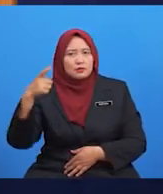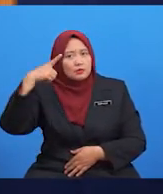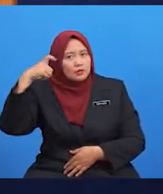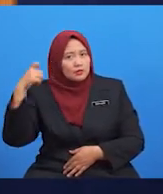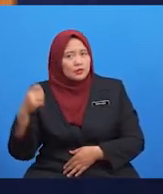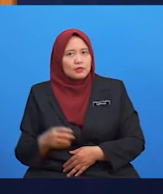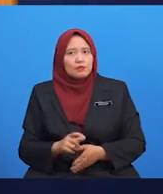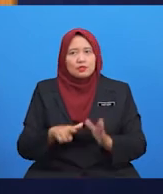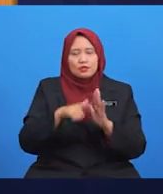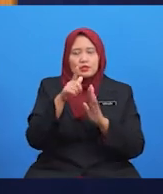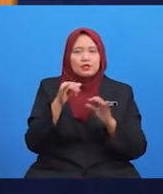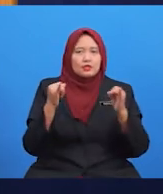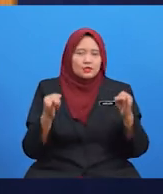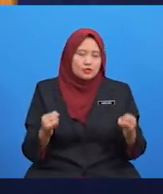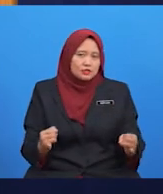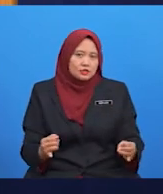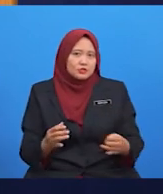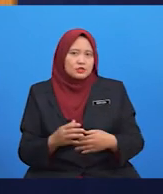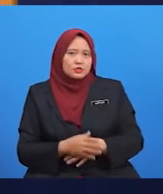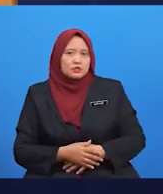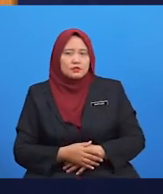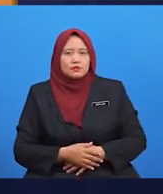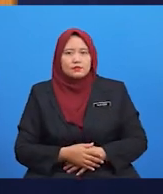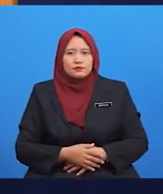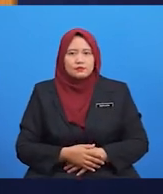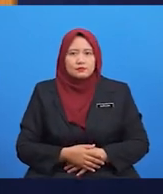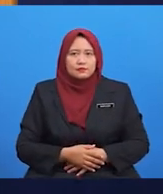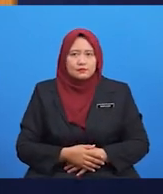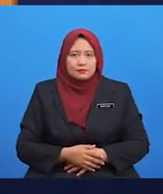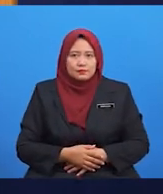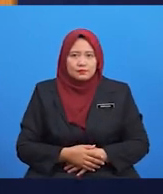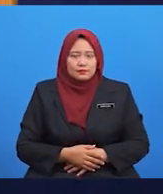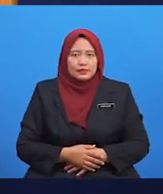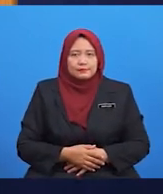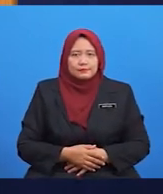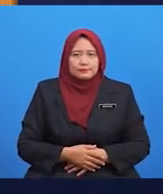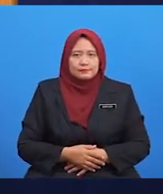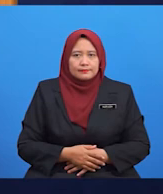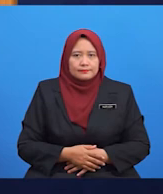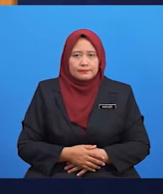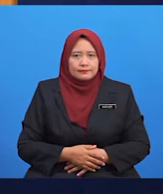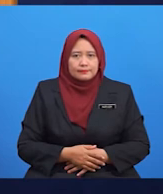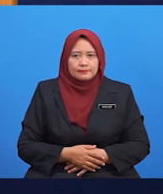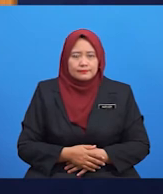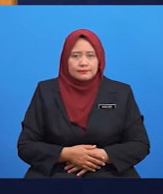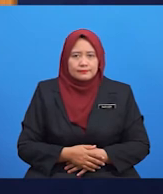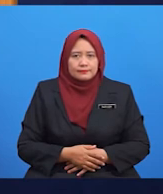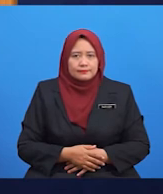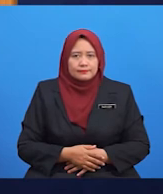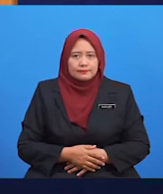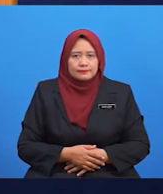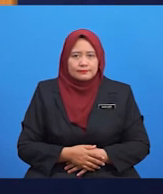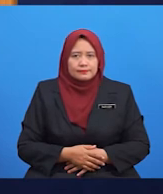diri. Syarat muatan si ikan tenggiri, sampai ke Tanjung, mudik